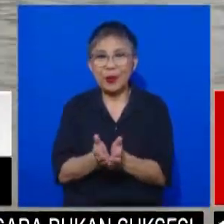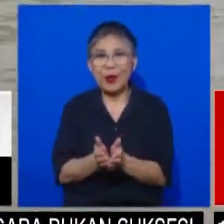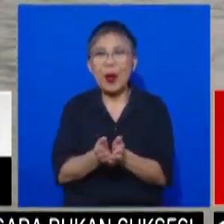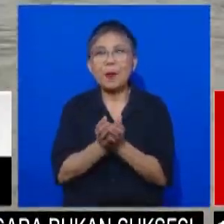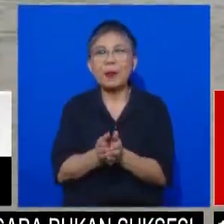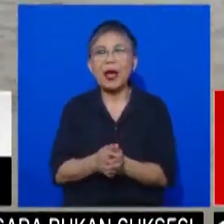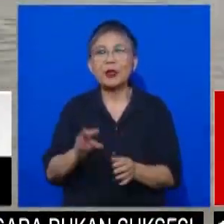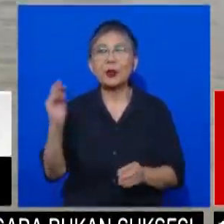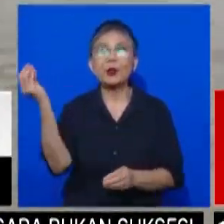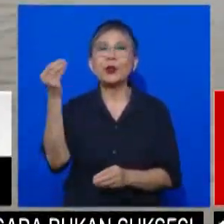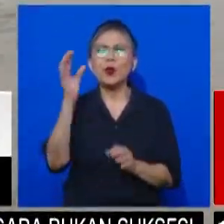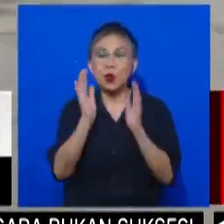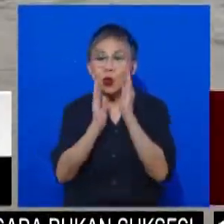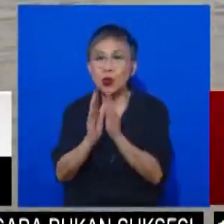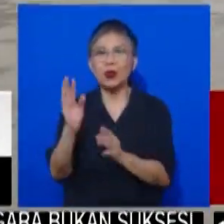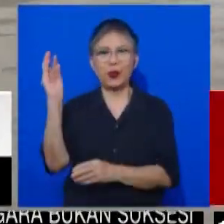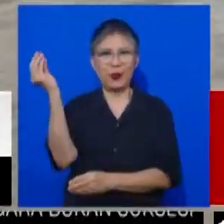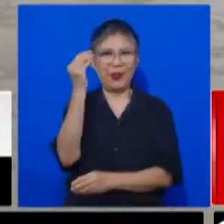perahu wisata.